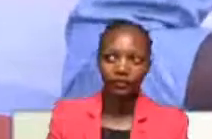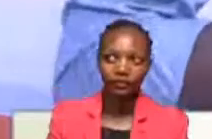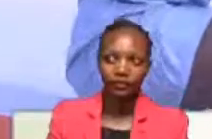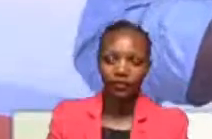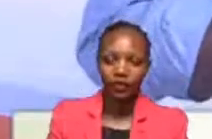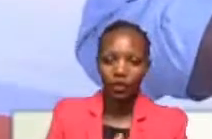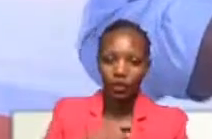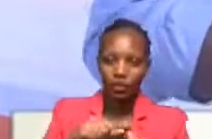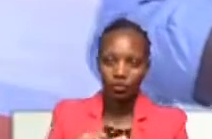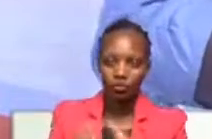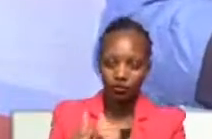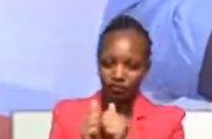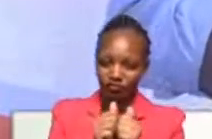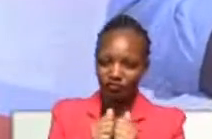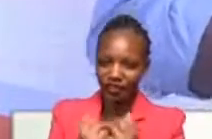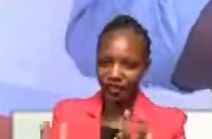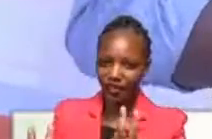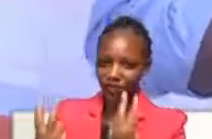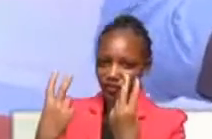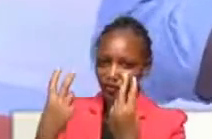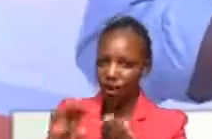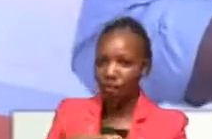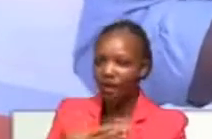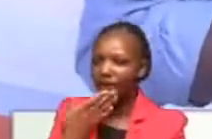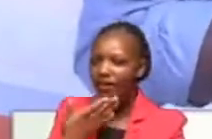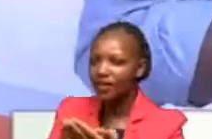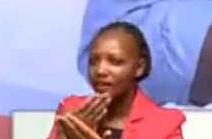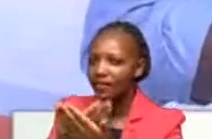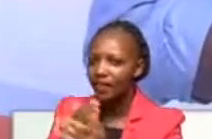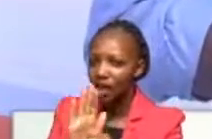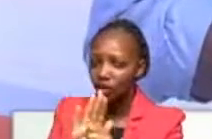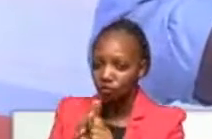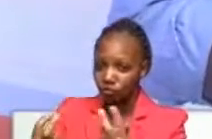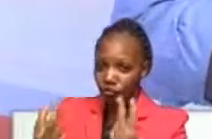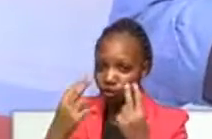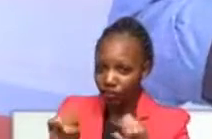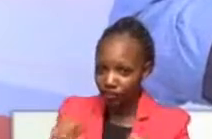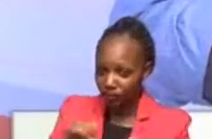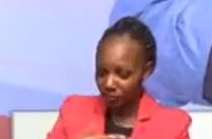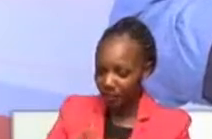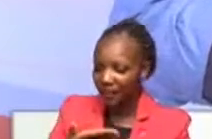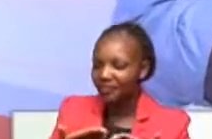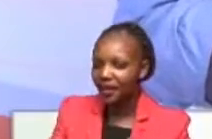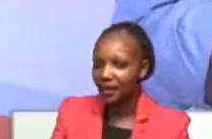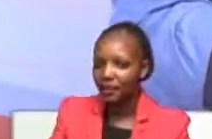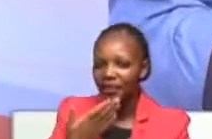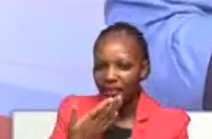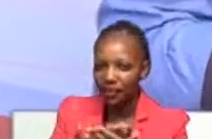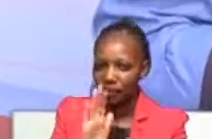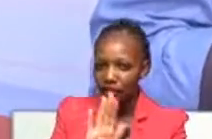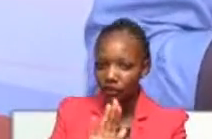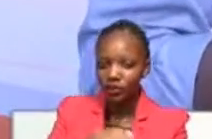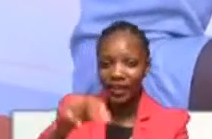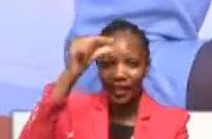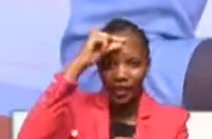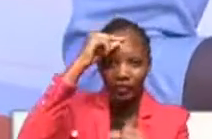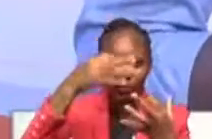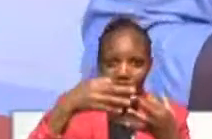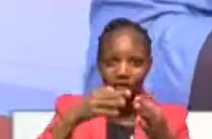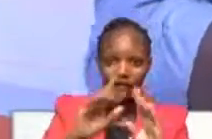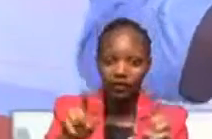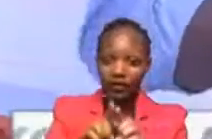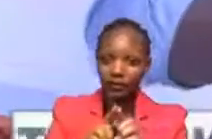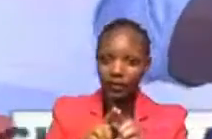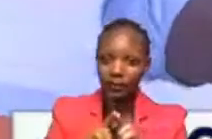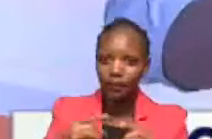Tuzidi kusonga mbele mtazamaji na shukrani sana kwa kutenga muda wako kutazama Shina la Upeo. Maafisa wa serikali na wale wa afya